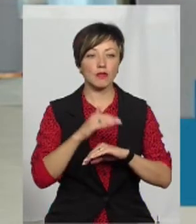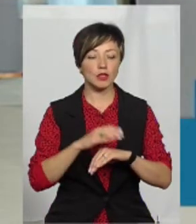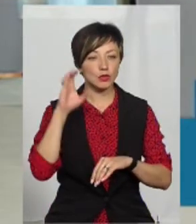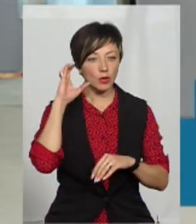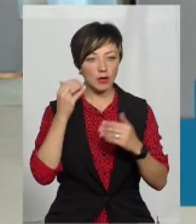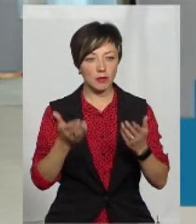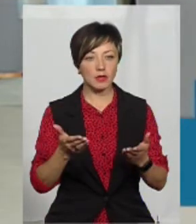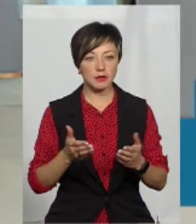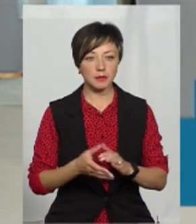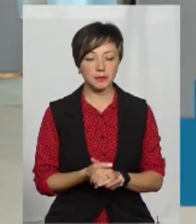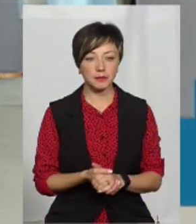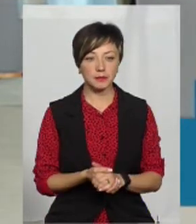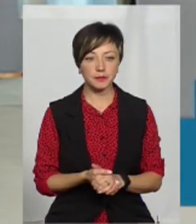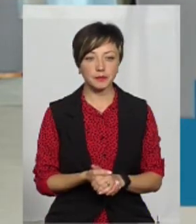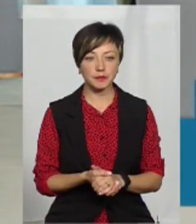вечора, ми вас слухаємо.